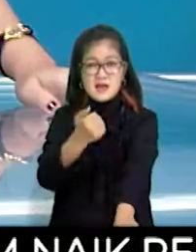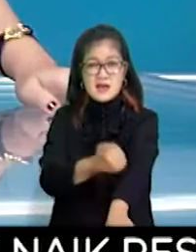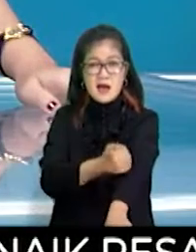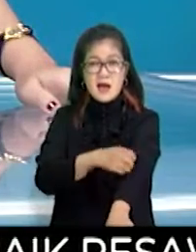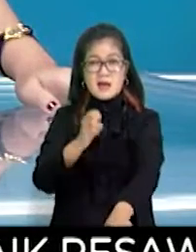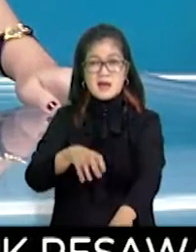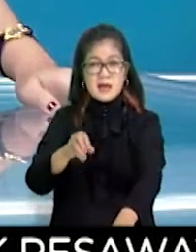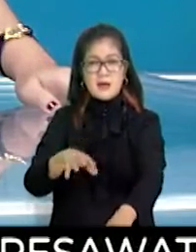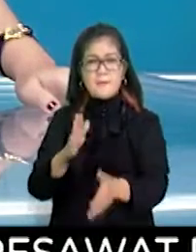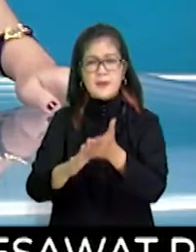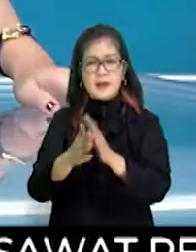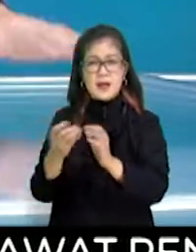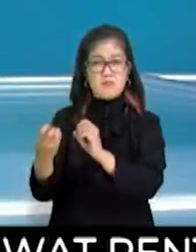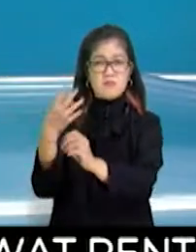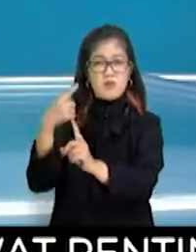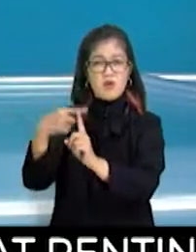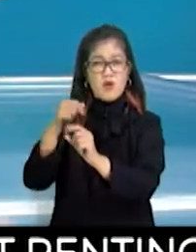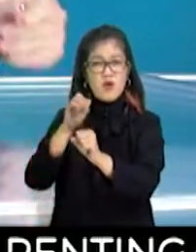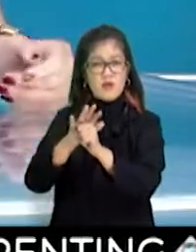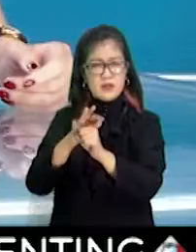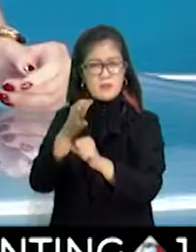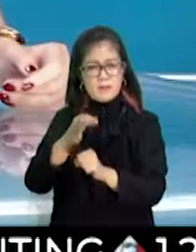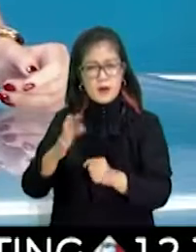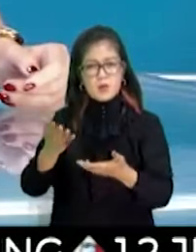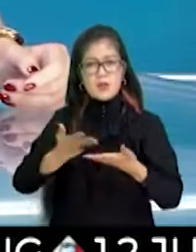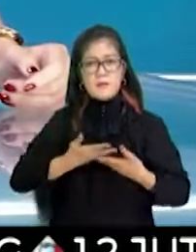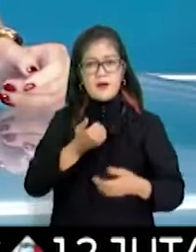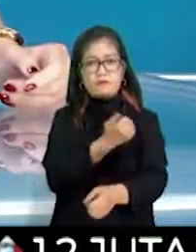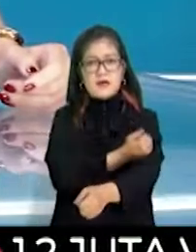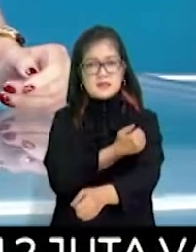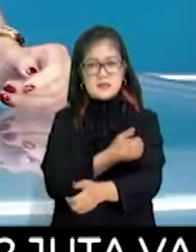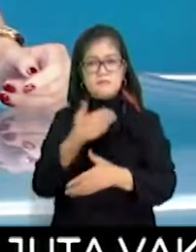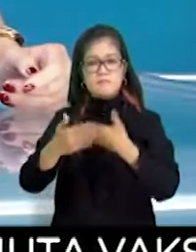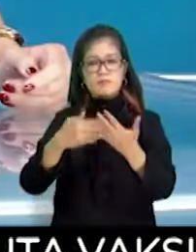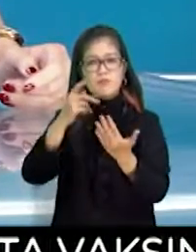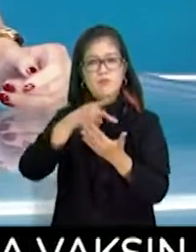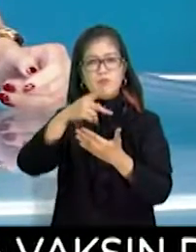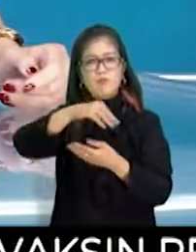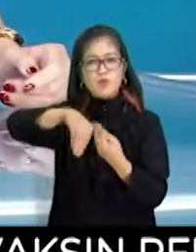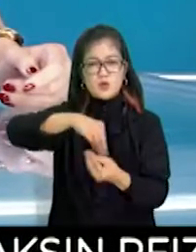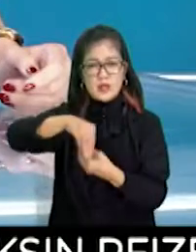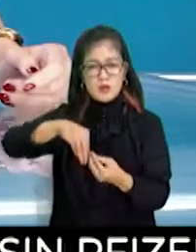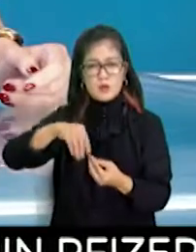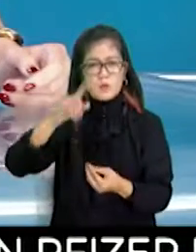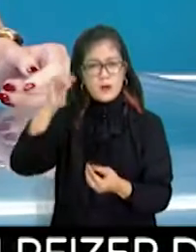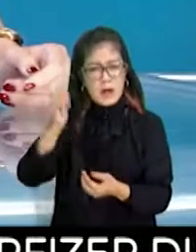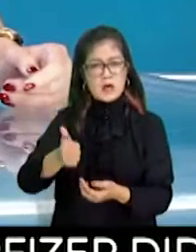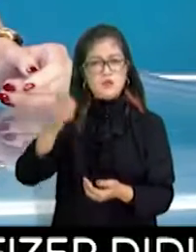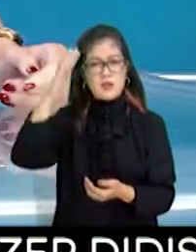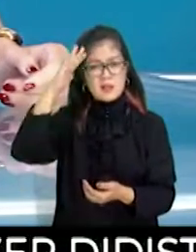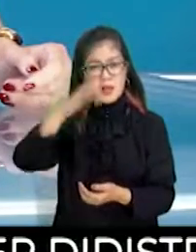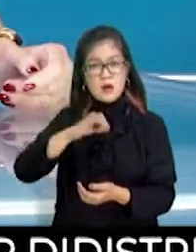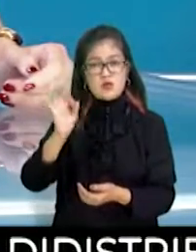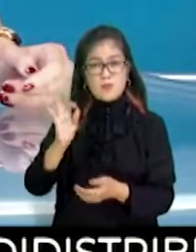kompetensi dan baru menerima vaksinasi dapat dilaksanakan dengan mengikuti prosedur hari ini perlu untuk diketahui sebelum